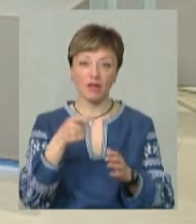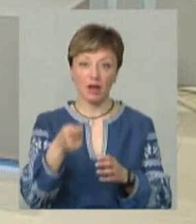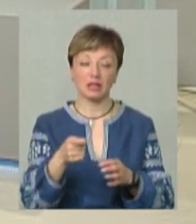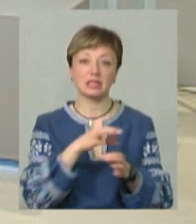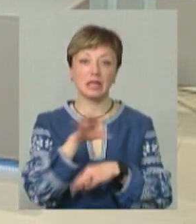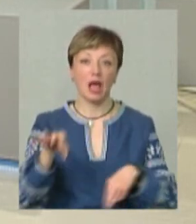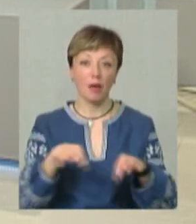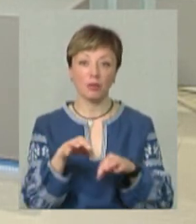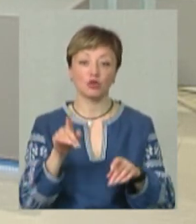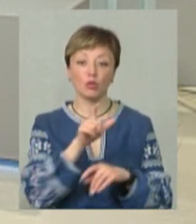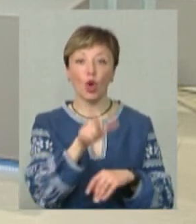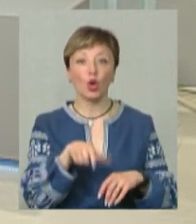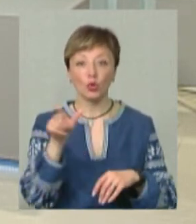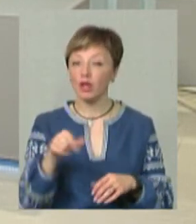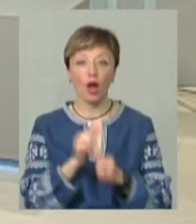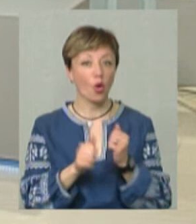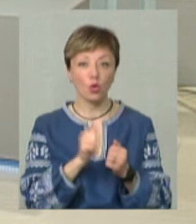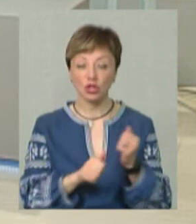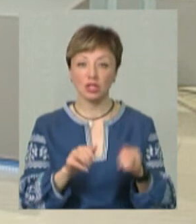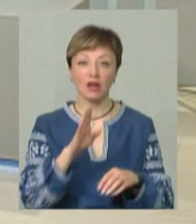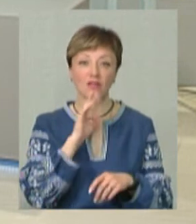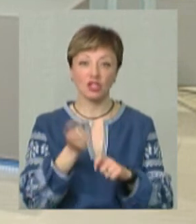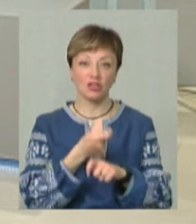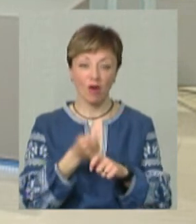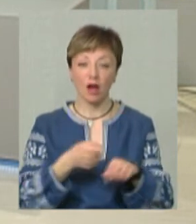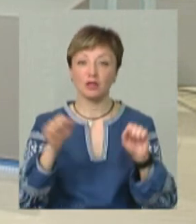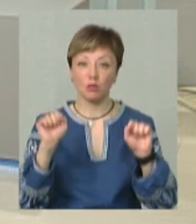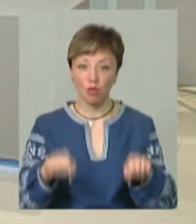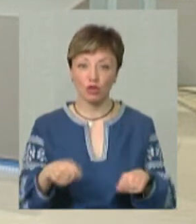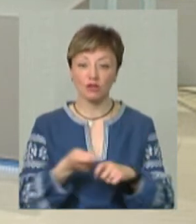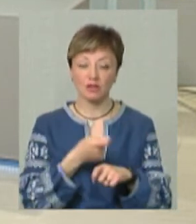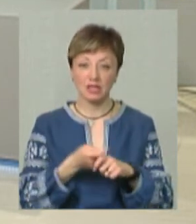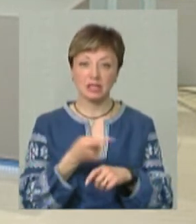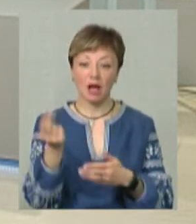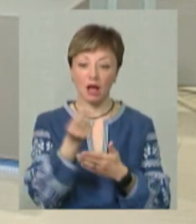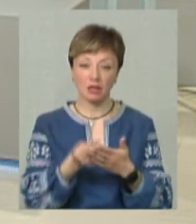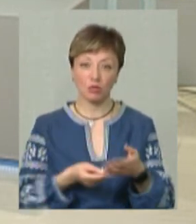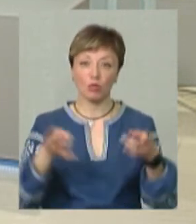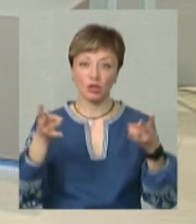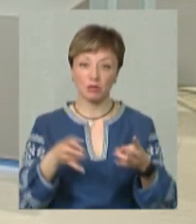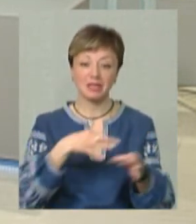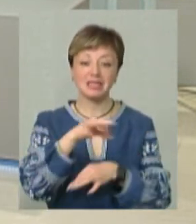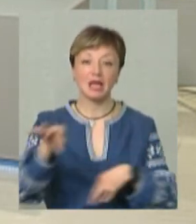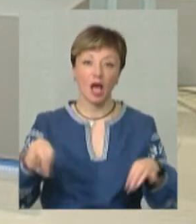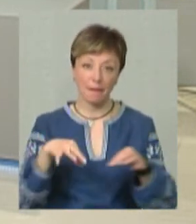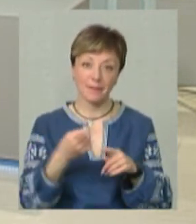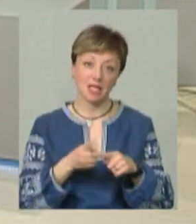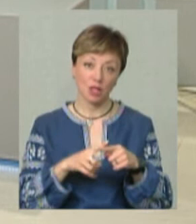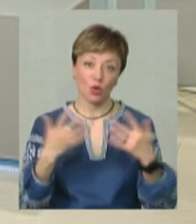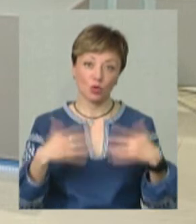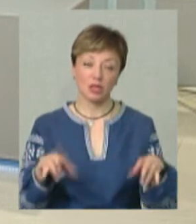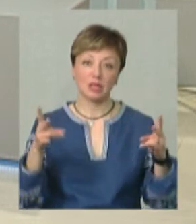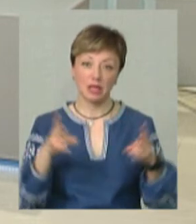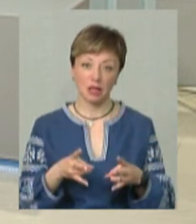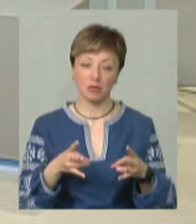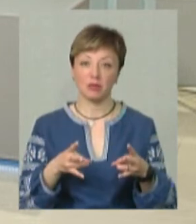схемами, щоб люди, тому що не кожна вишивальниця може вишити за картинку, їй потрібна схема. Це вже так, треба